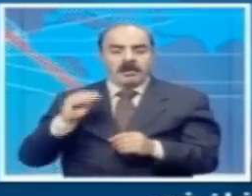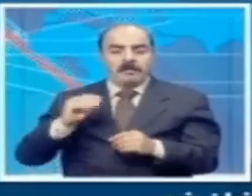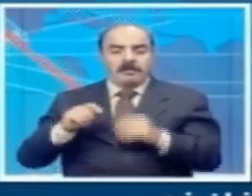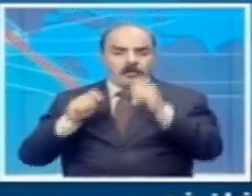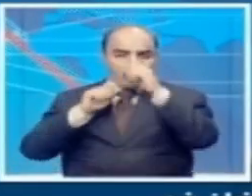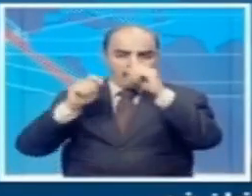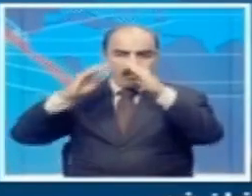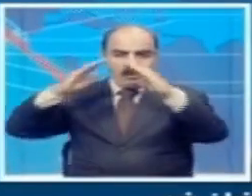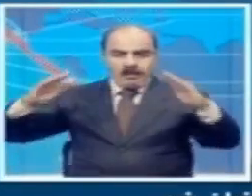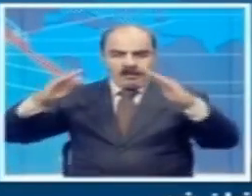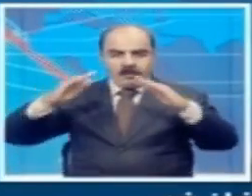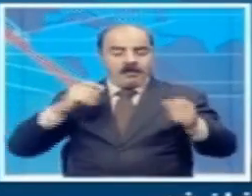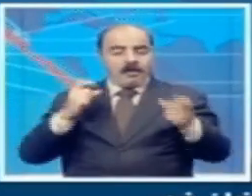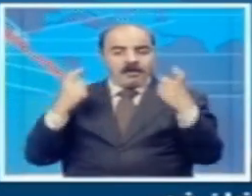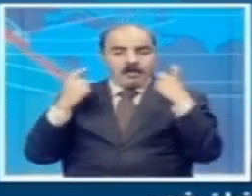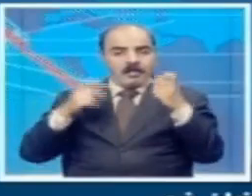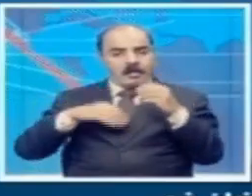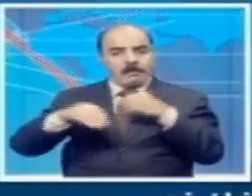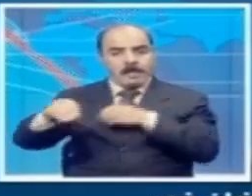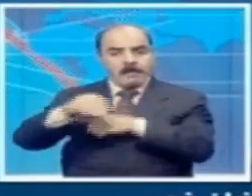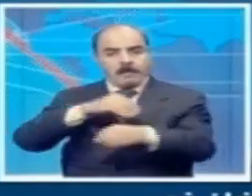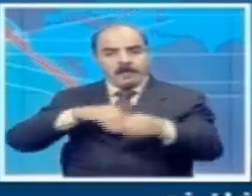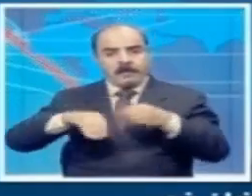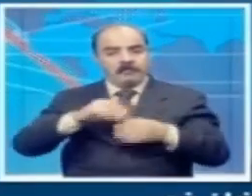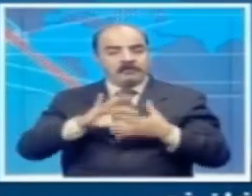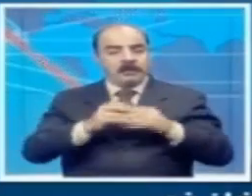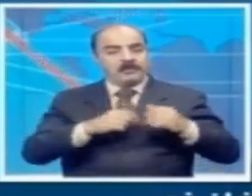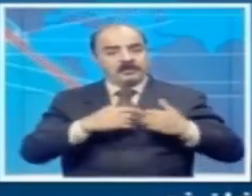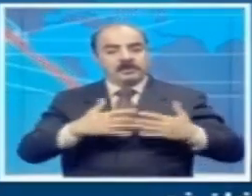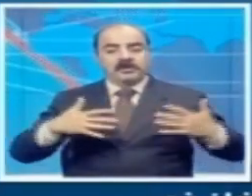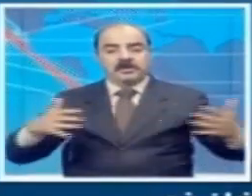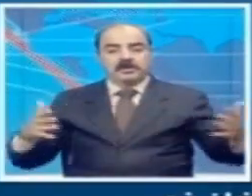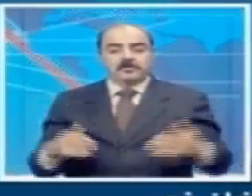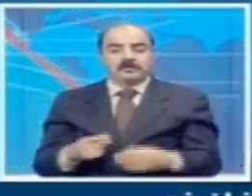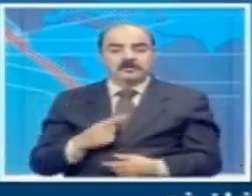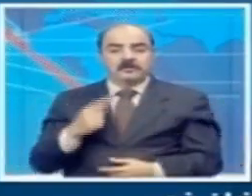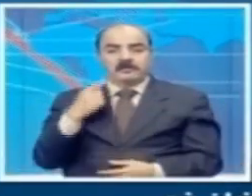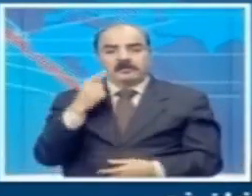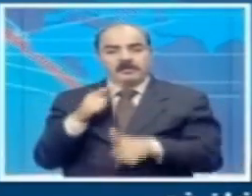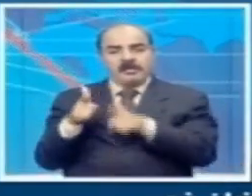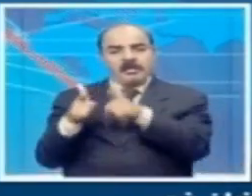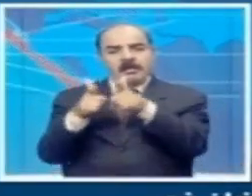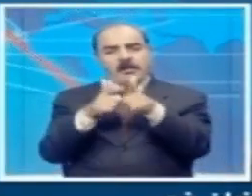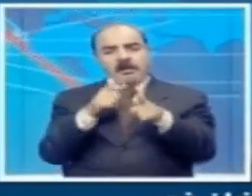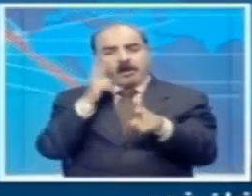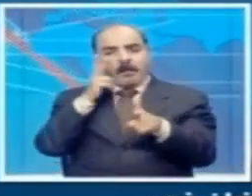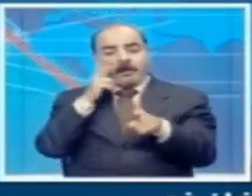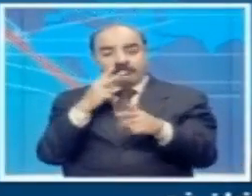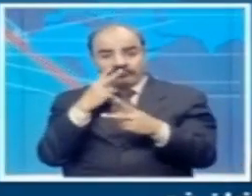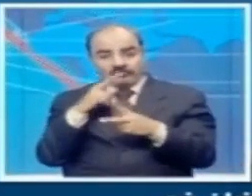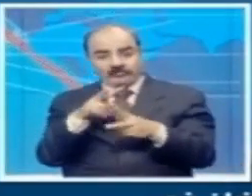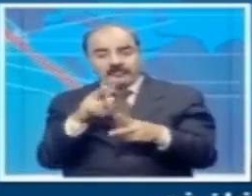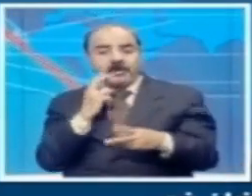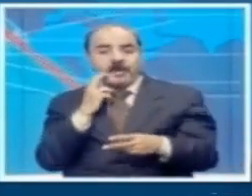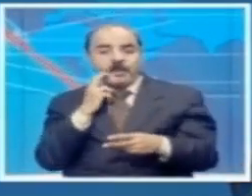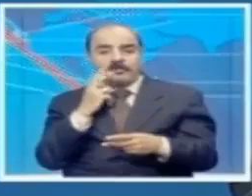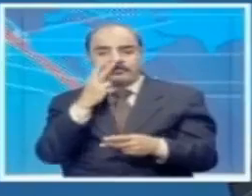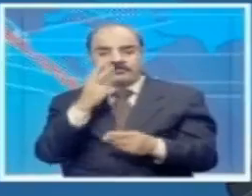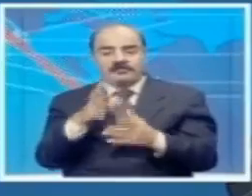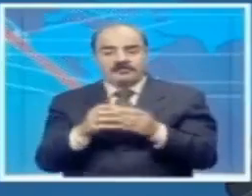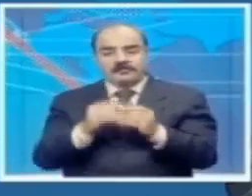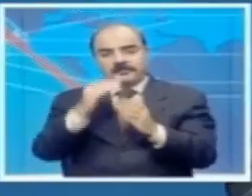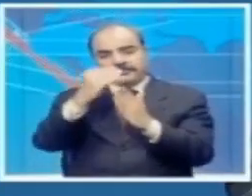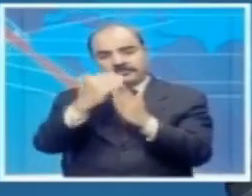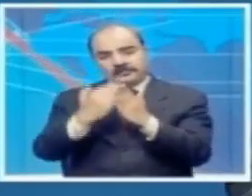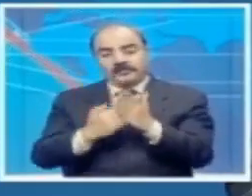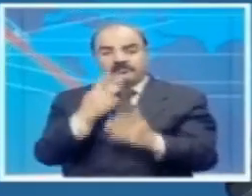إلى الشوادر والسيارات المتنقلة والمجمعات الاستهلاكية. أحدث جولات كاميرا أخبار مصر في القليوبية